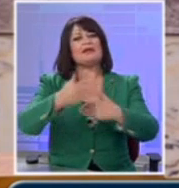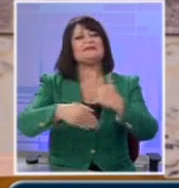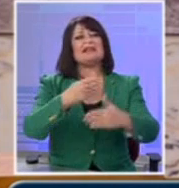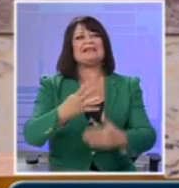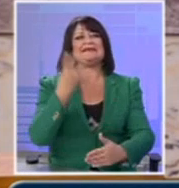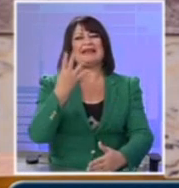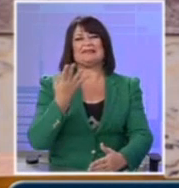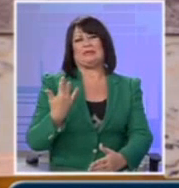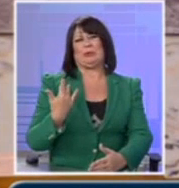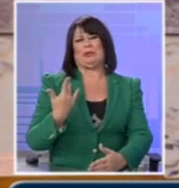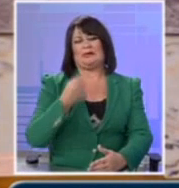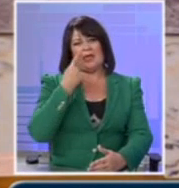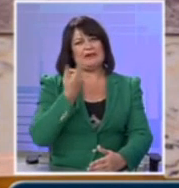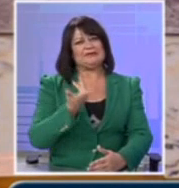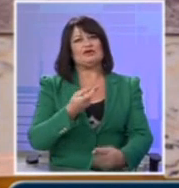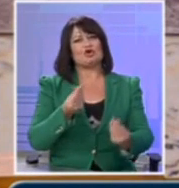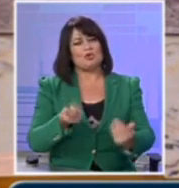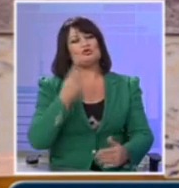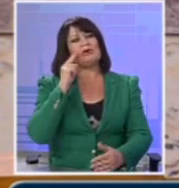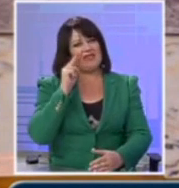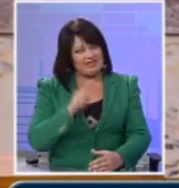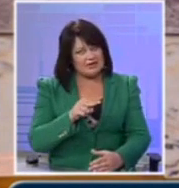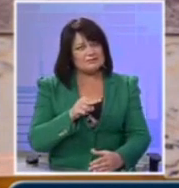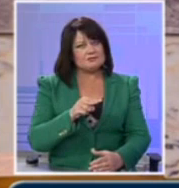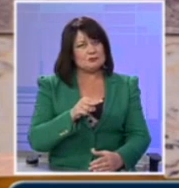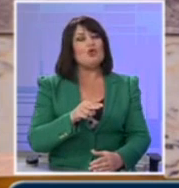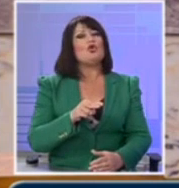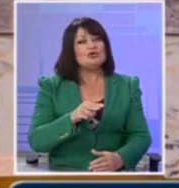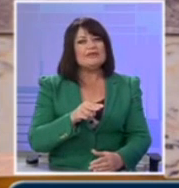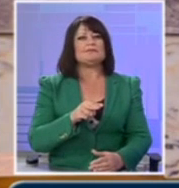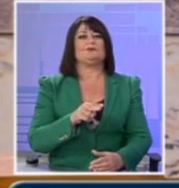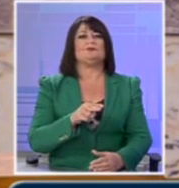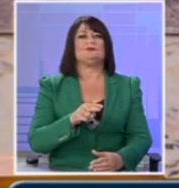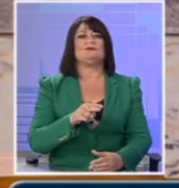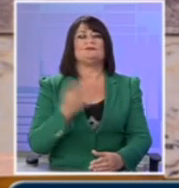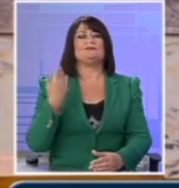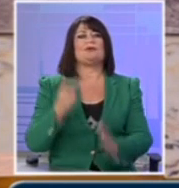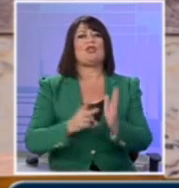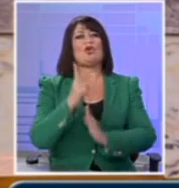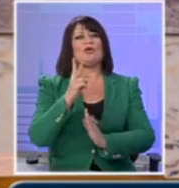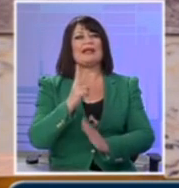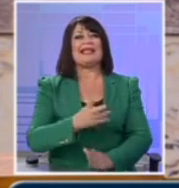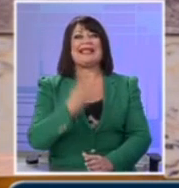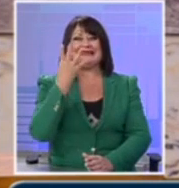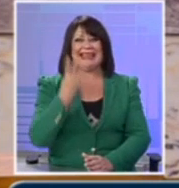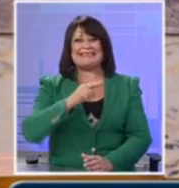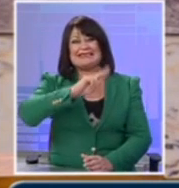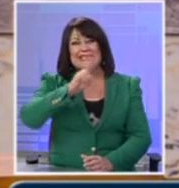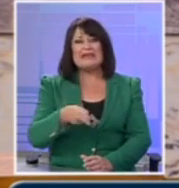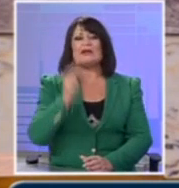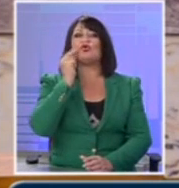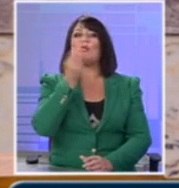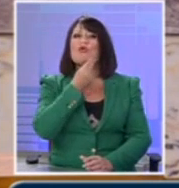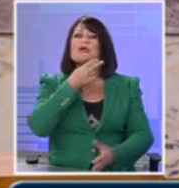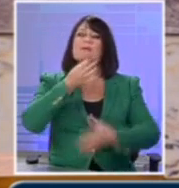4 τελευταίες τουλάχιστον, και θα διαπιστώσετε, το 12 μάλιστα, είχαμε ξεκινήσει στις 4 και 4 το απόγευμα να